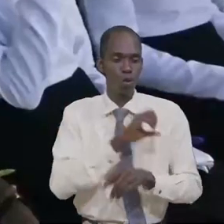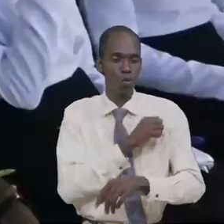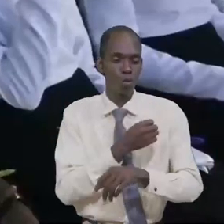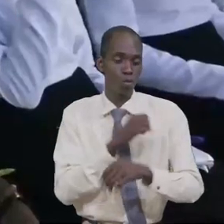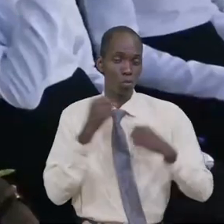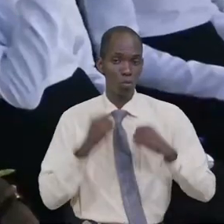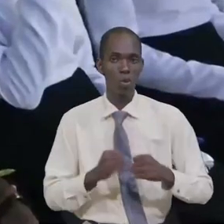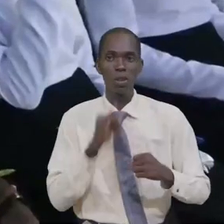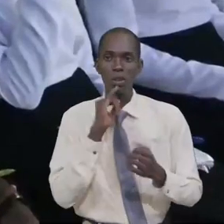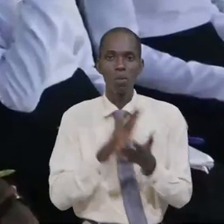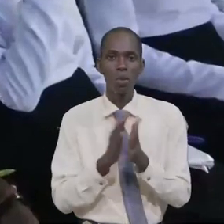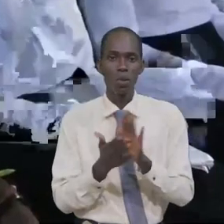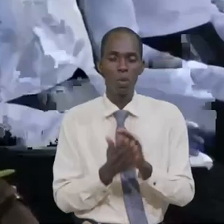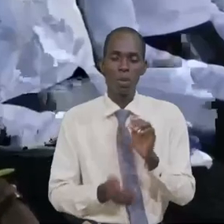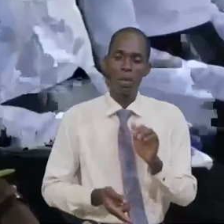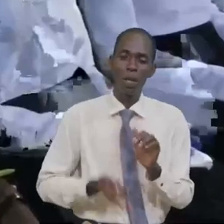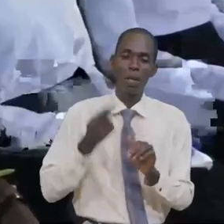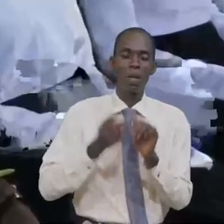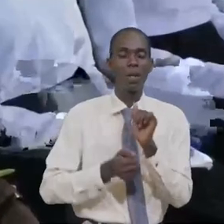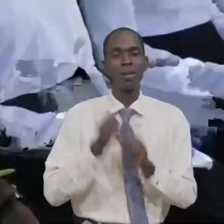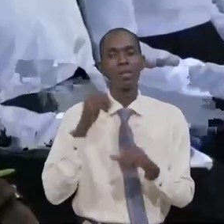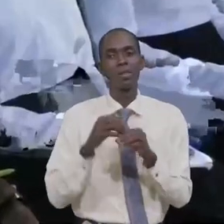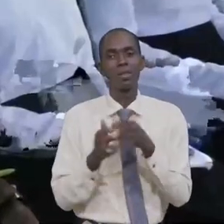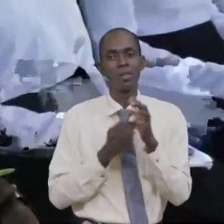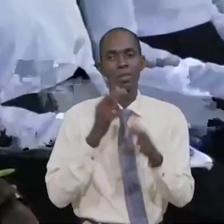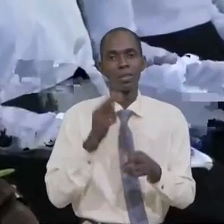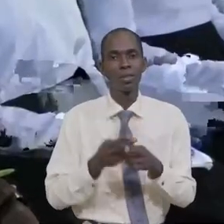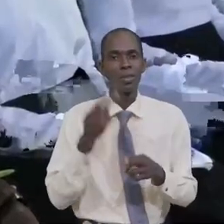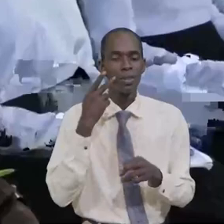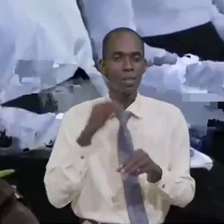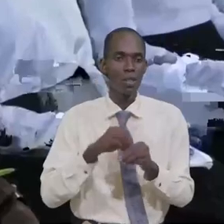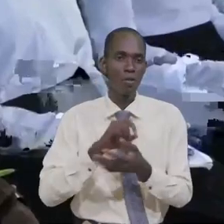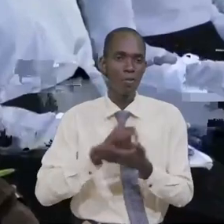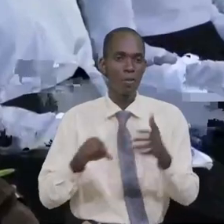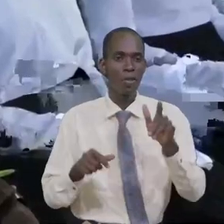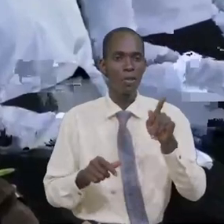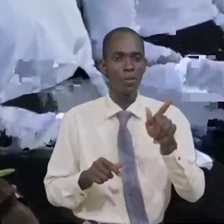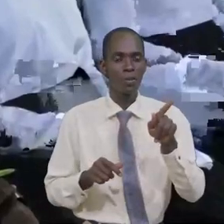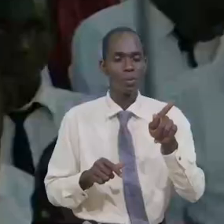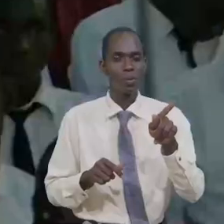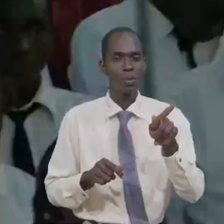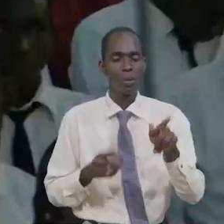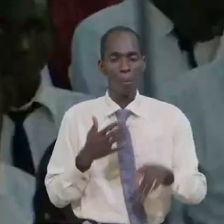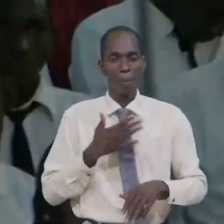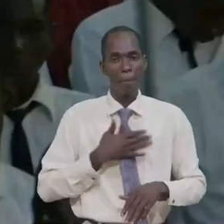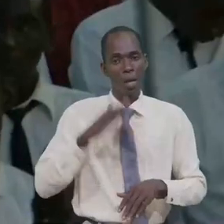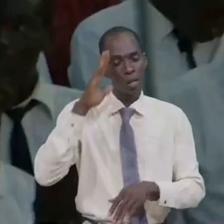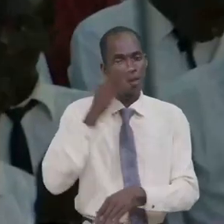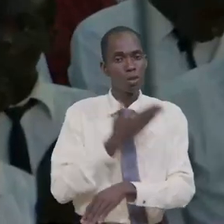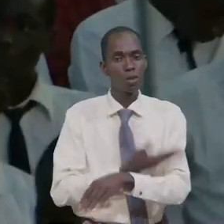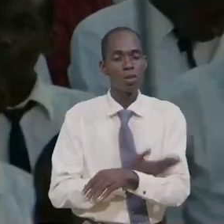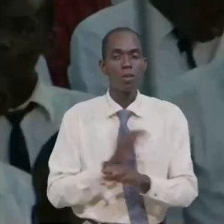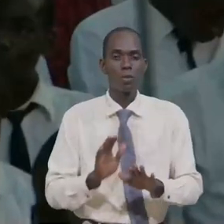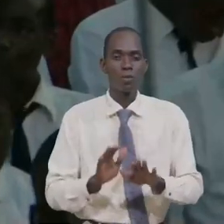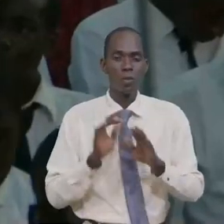devient plus forte voyez le verset 21 là-bas verset 21 de mon fils crée l'Éternel et le roi